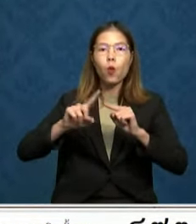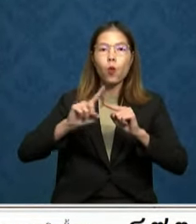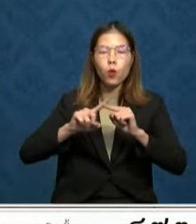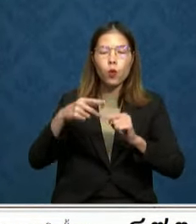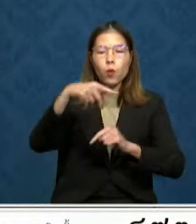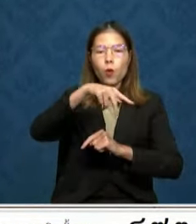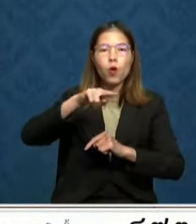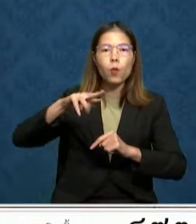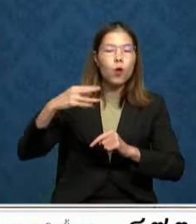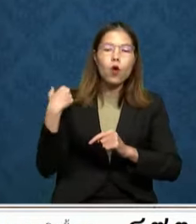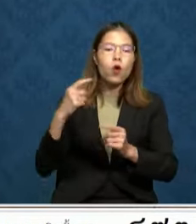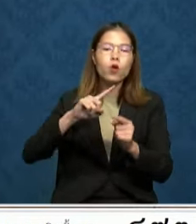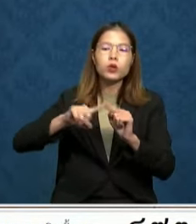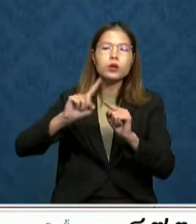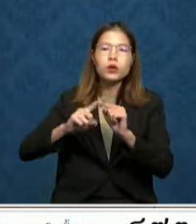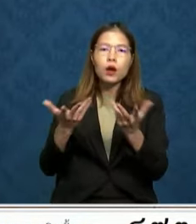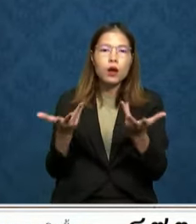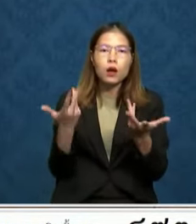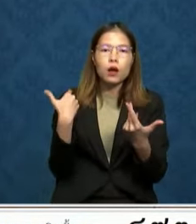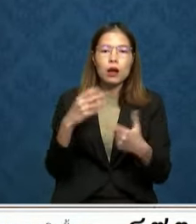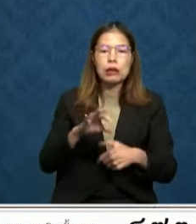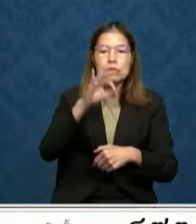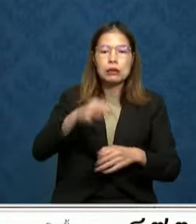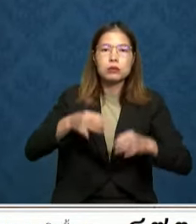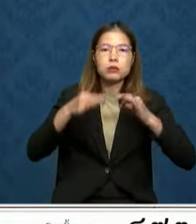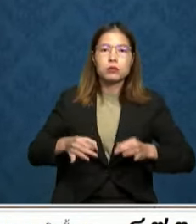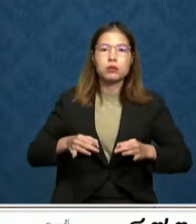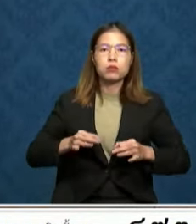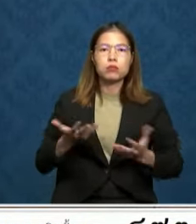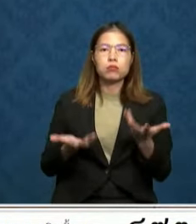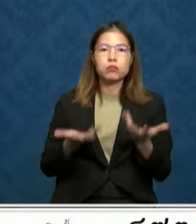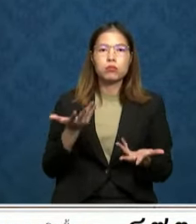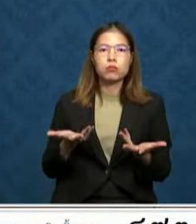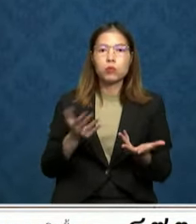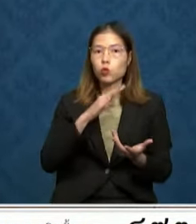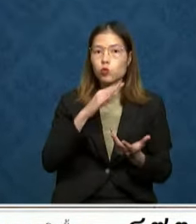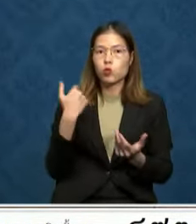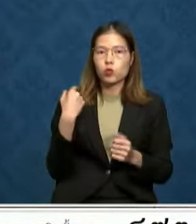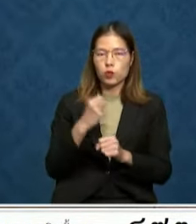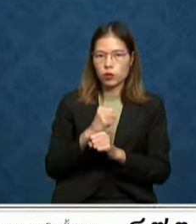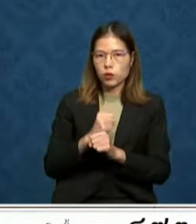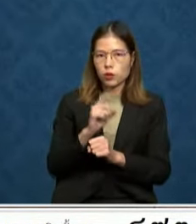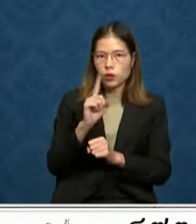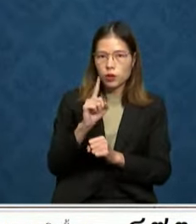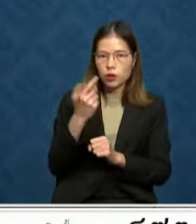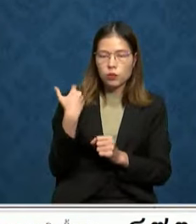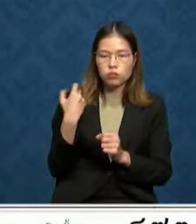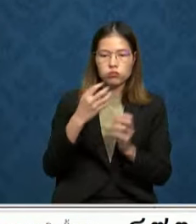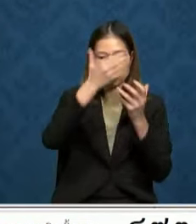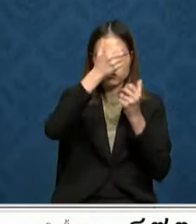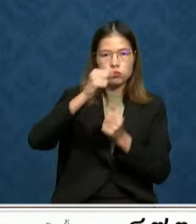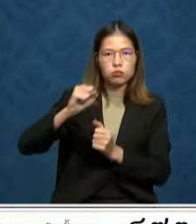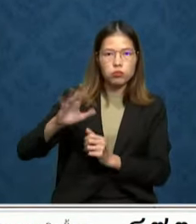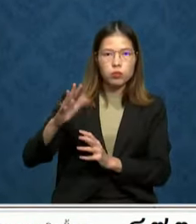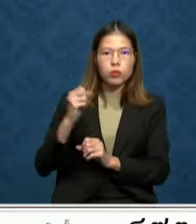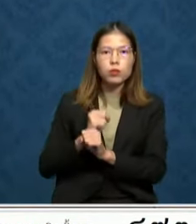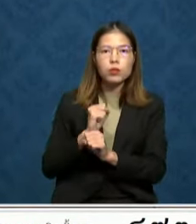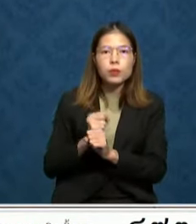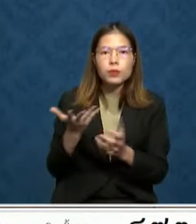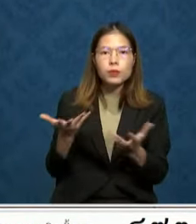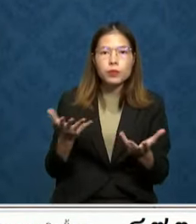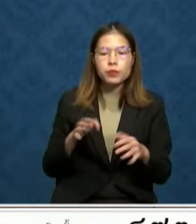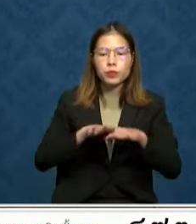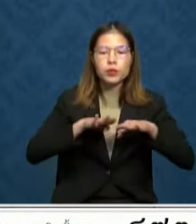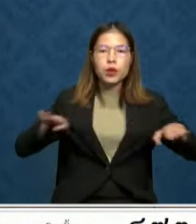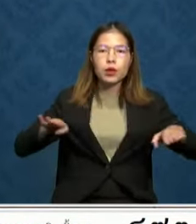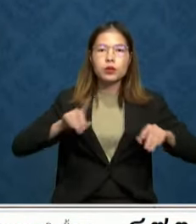ชบับนี้ขึ้มาไม่วาจะเป็เรื่องที่ต้องแต่สนใจอะไรก็ตามแต่ถ้าเราจะปล่อยไม่ให้มีการเซ็ตมตร